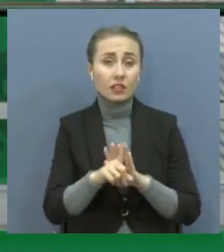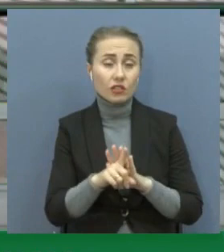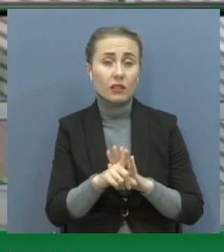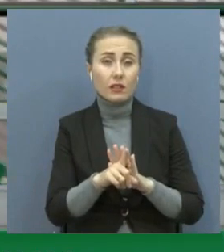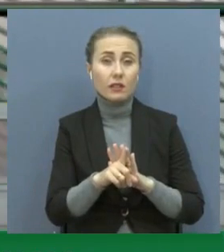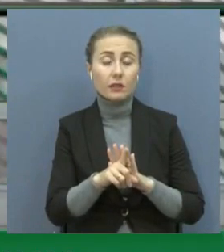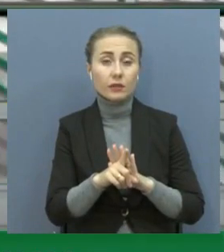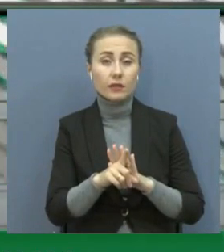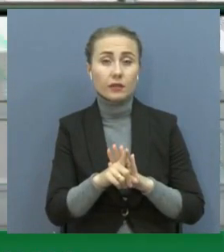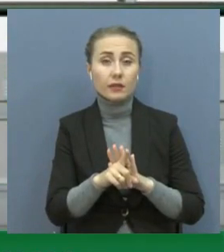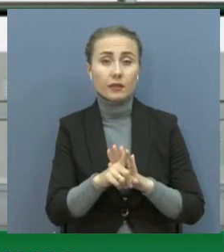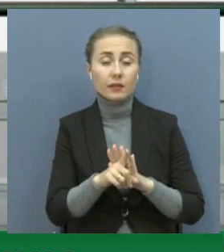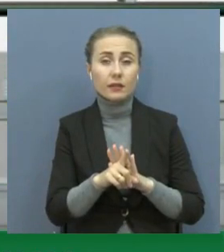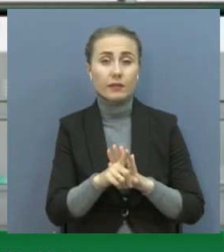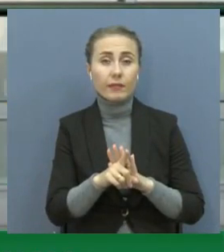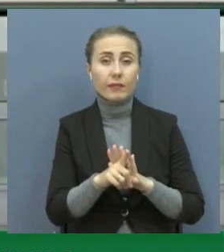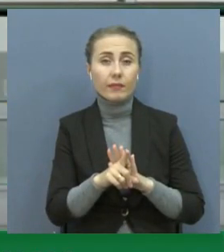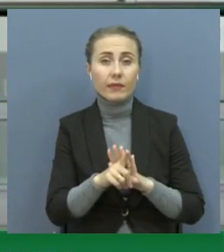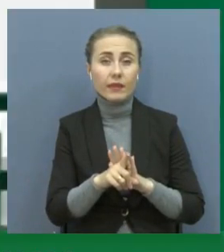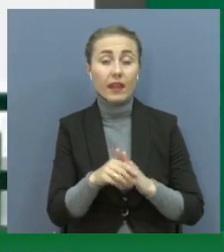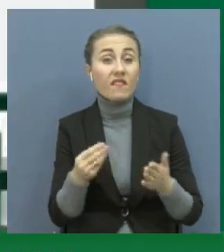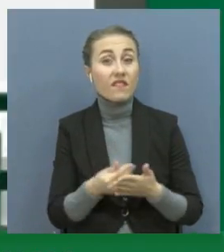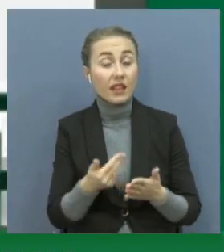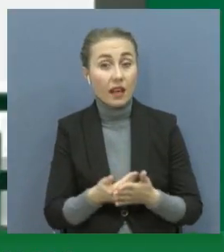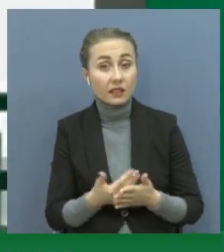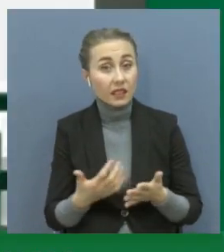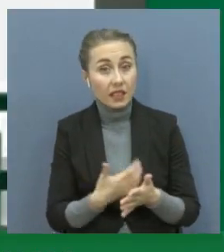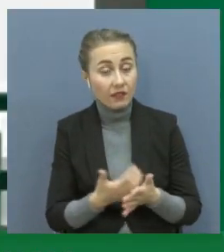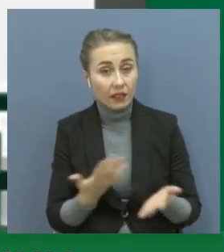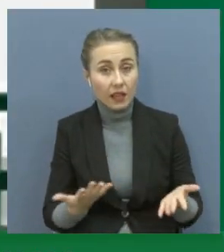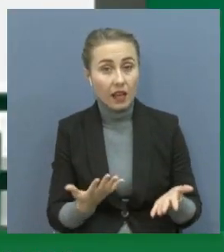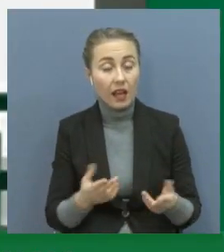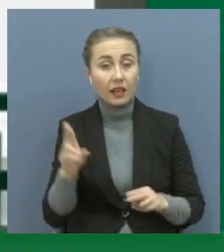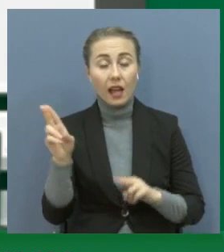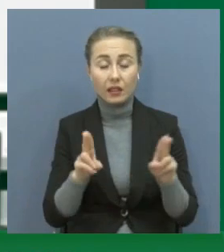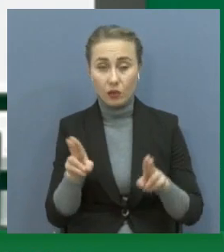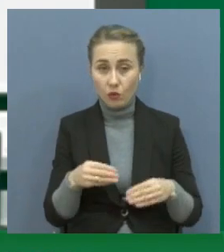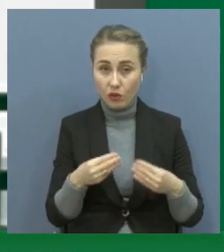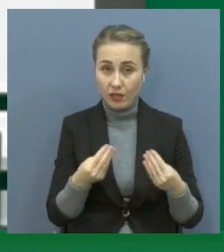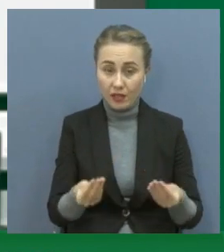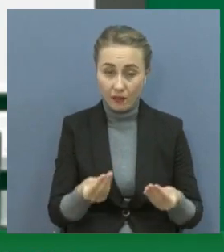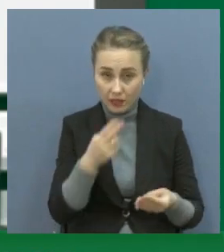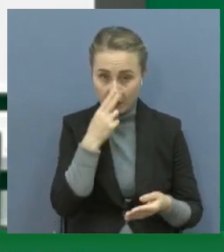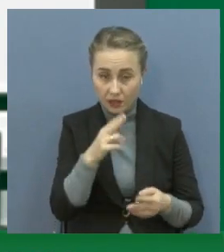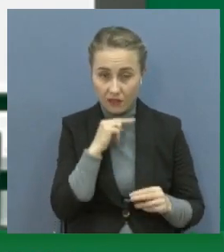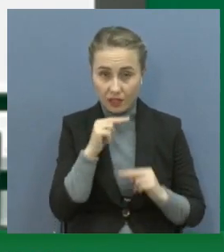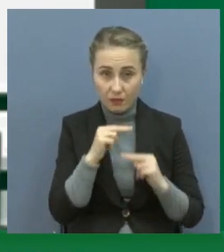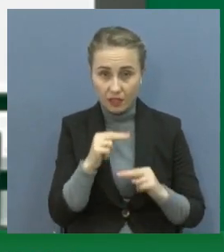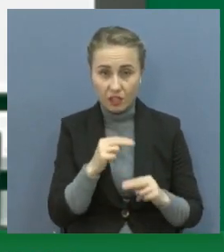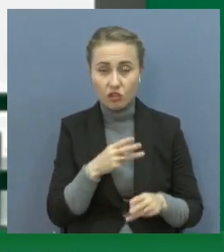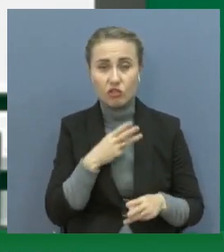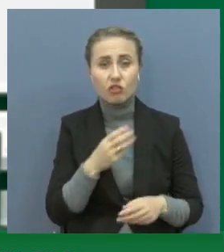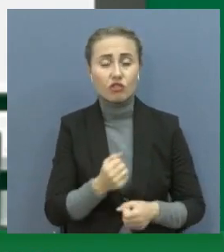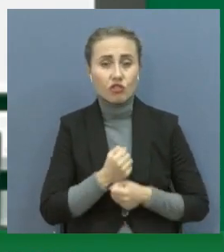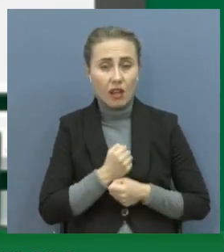тогда где-то прижимать в финансах, где-то контролировать, где-то, ну, бьют уже на жалость.